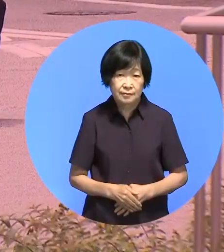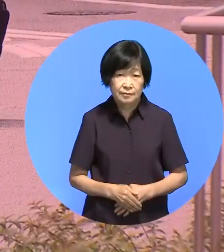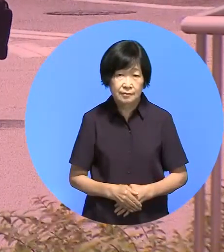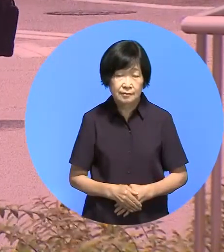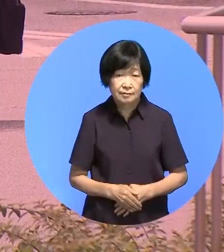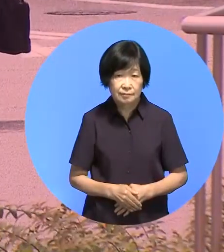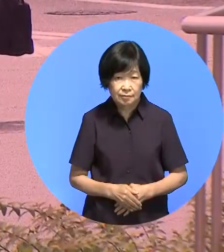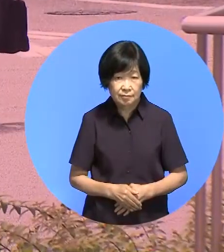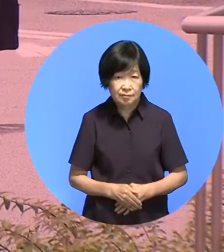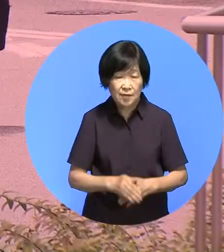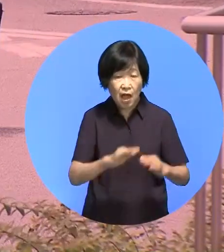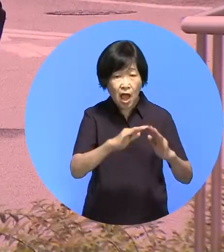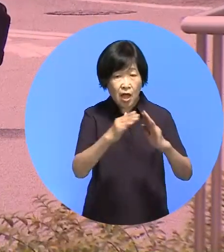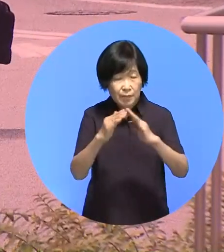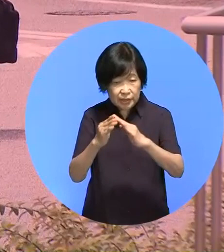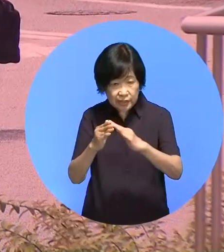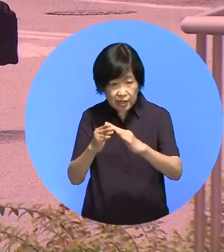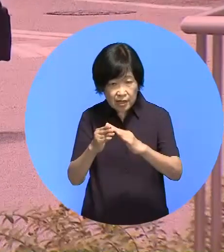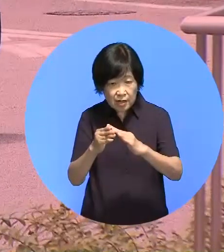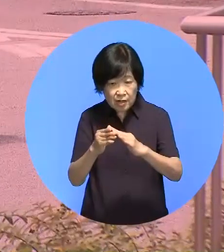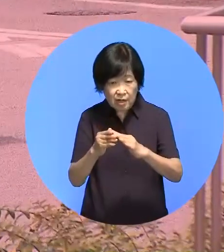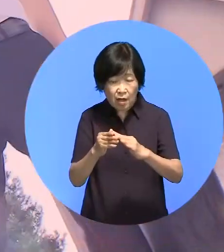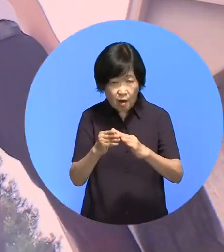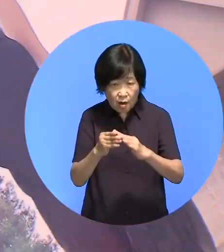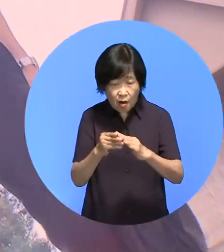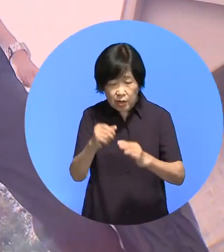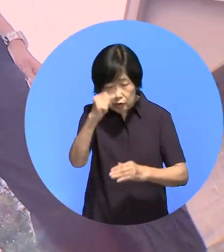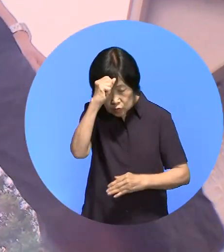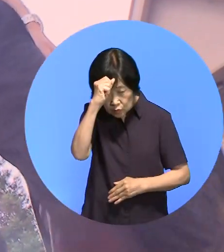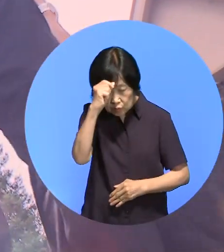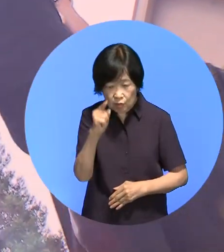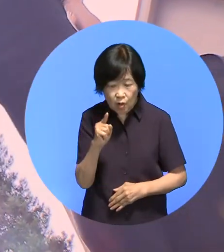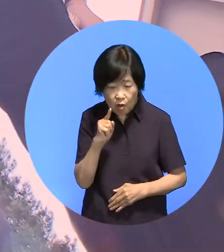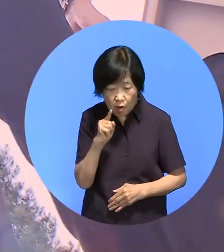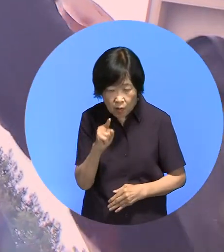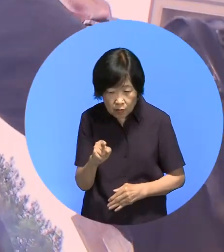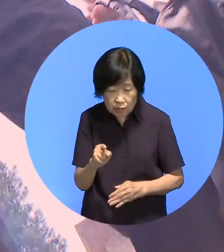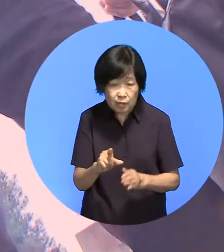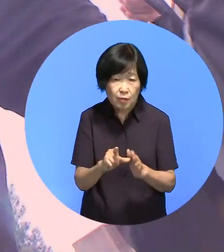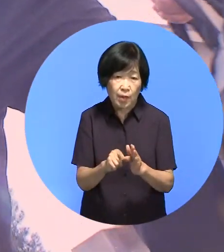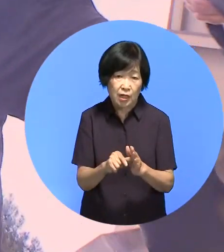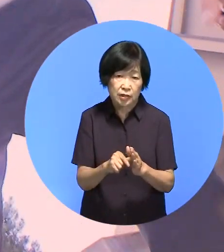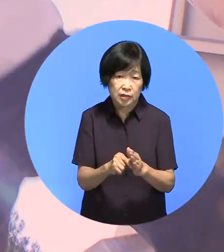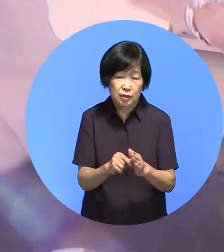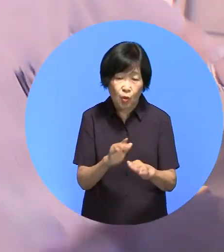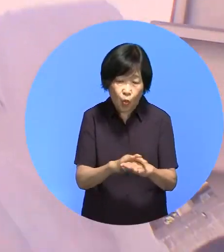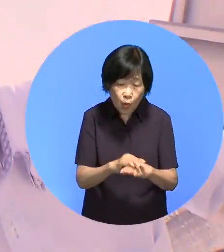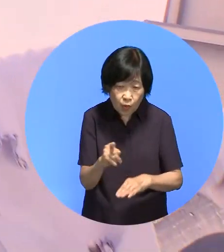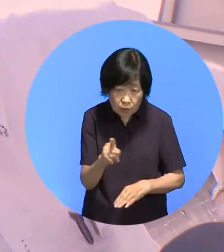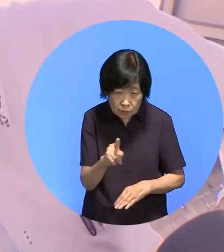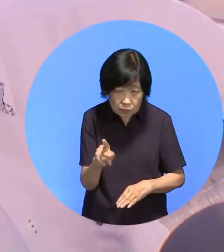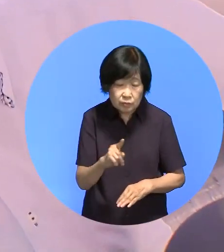では、街で熱中症の疑いのある人を見つけた場合、どのようにしたらいいのでしょうか。